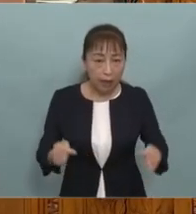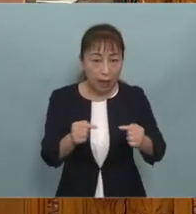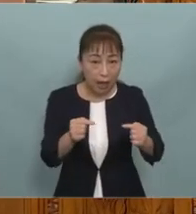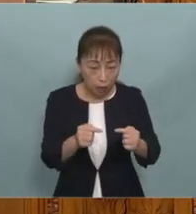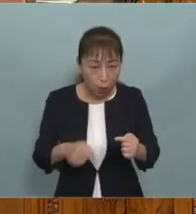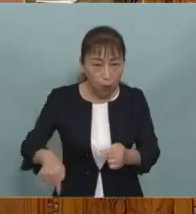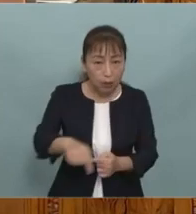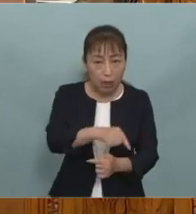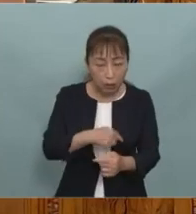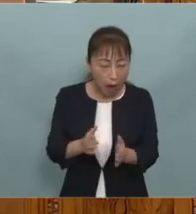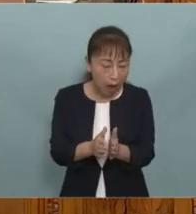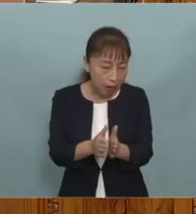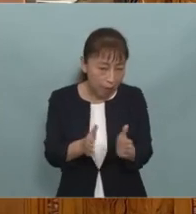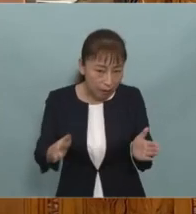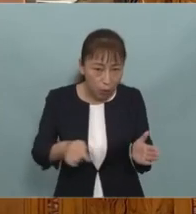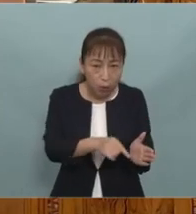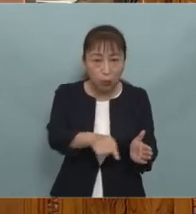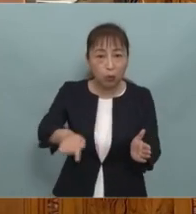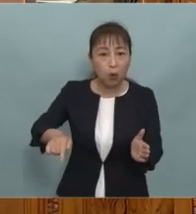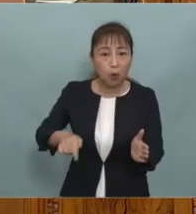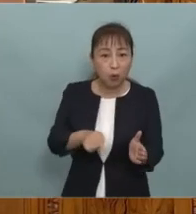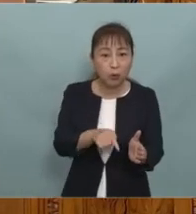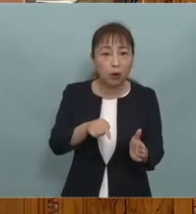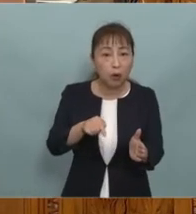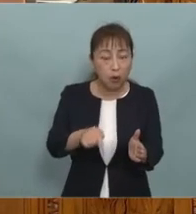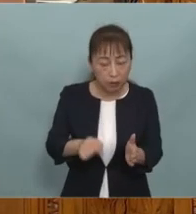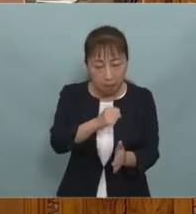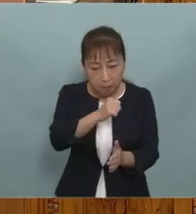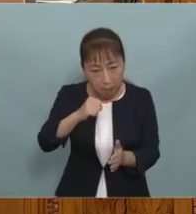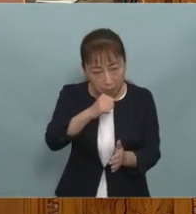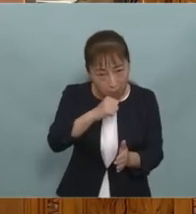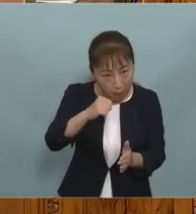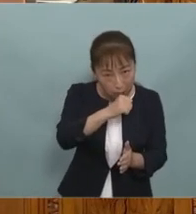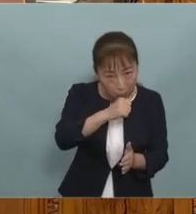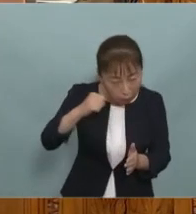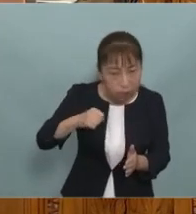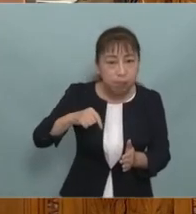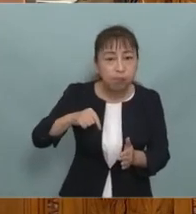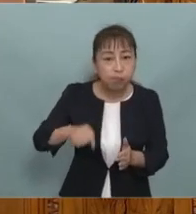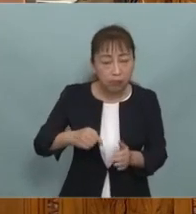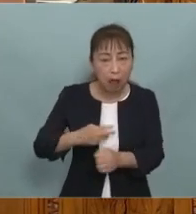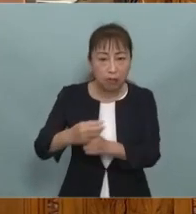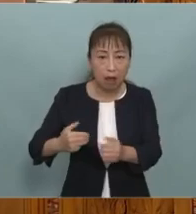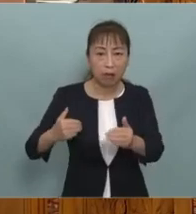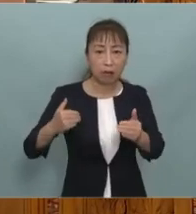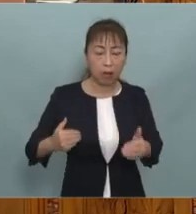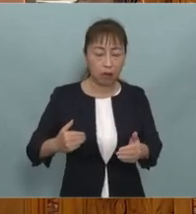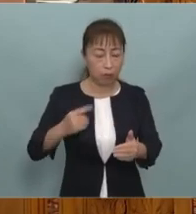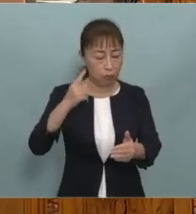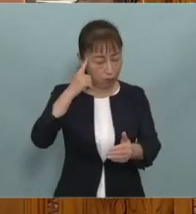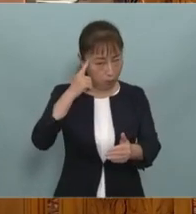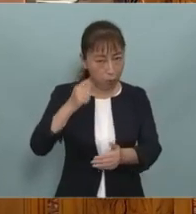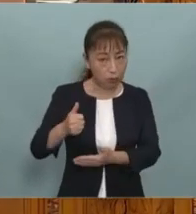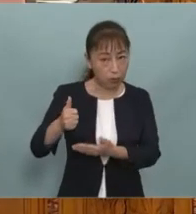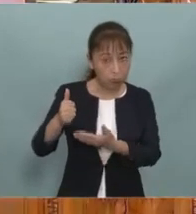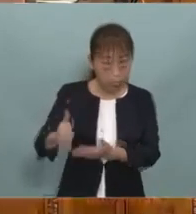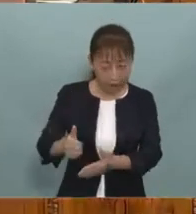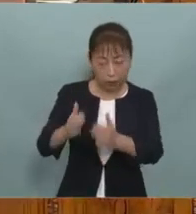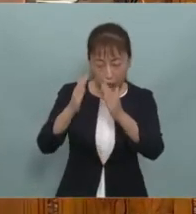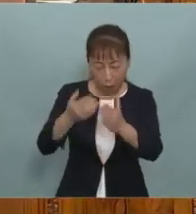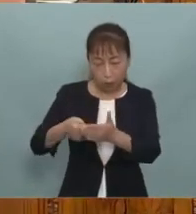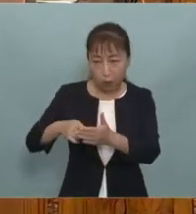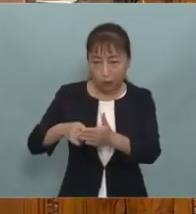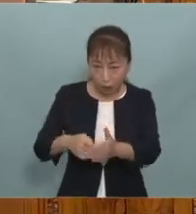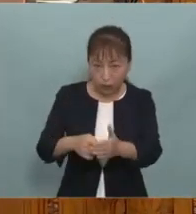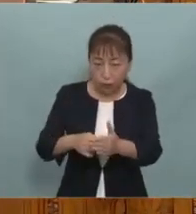など幅広い分野において具体的な成果が形になった3年でありました岸総理のご人力に